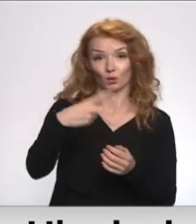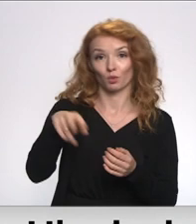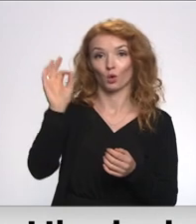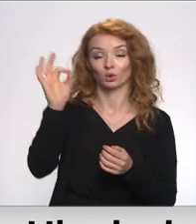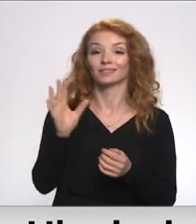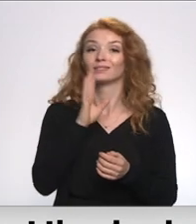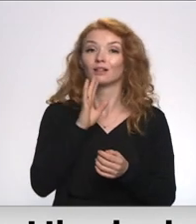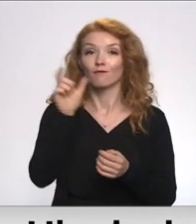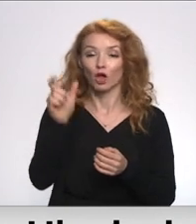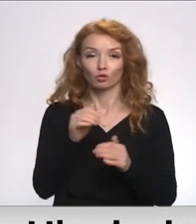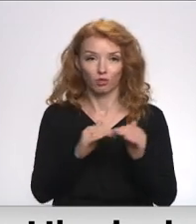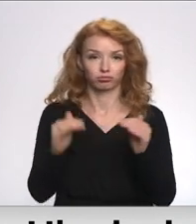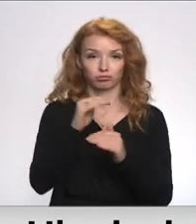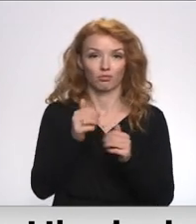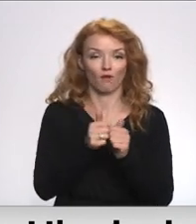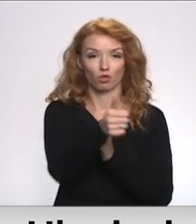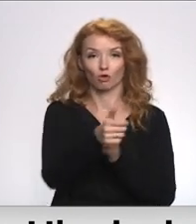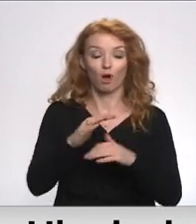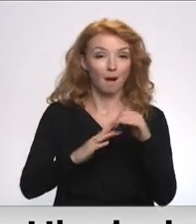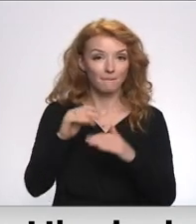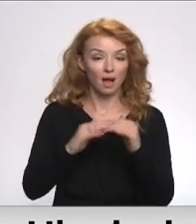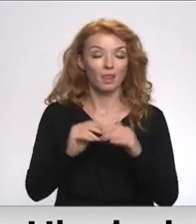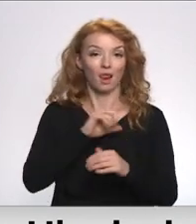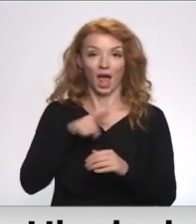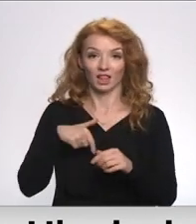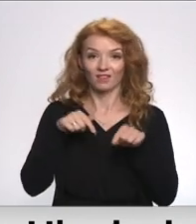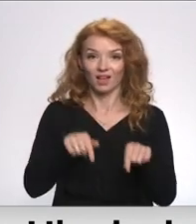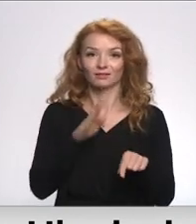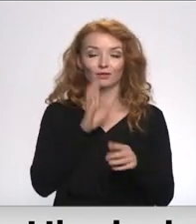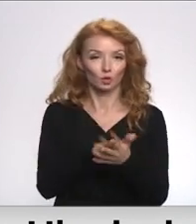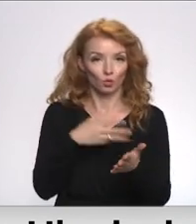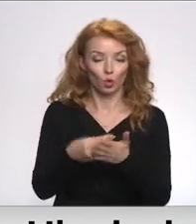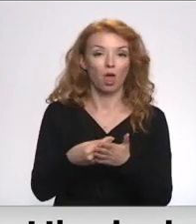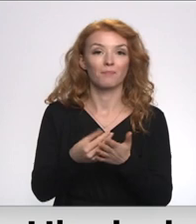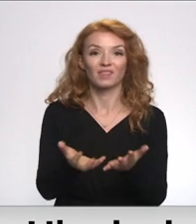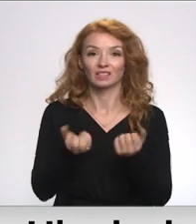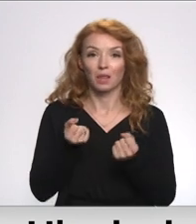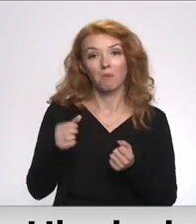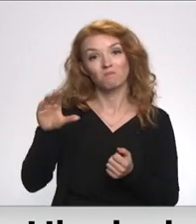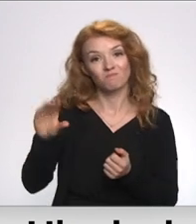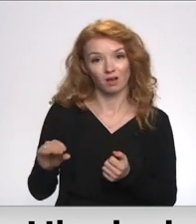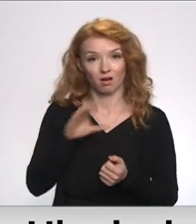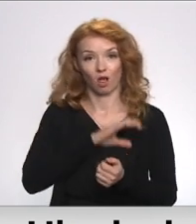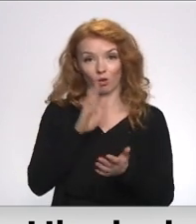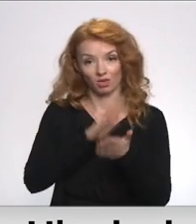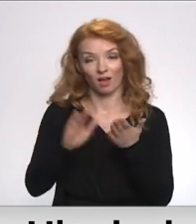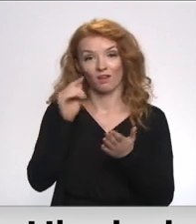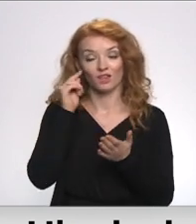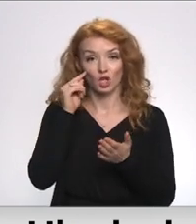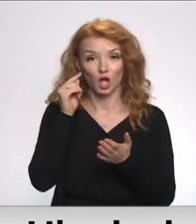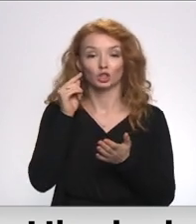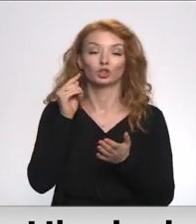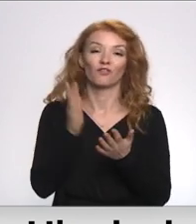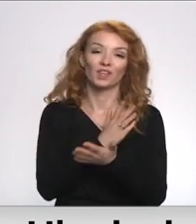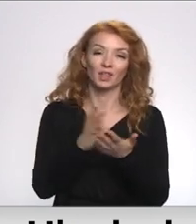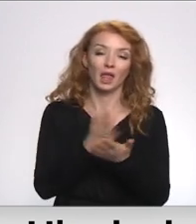20% sieviešu ir vadošajos amatos. Latvijā sievietes vēl joprojām saņem mazāk nekā vīrieši, vidēji 15%, bet